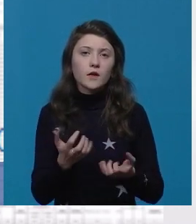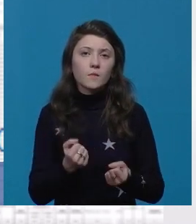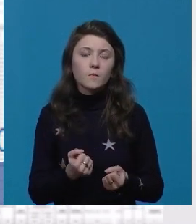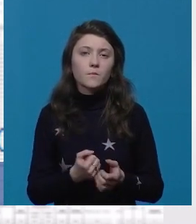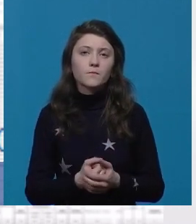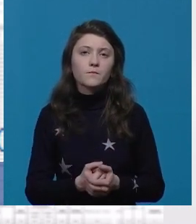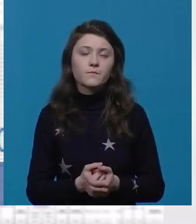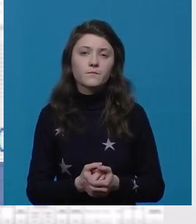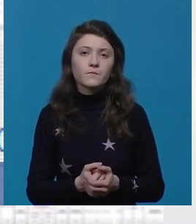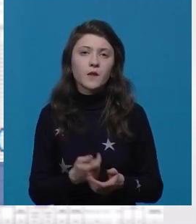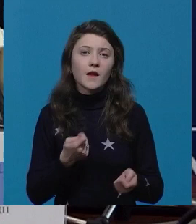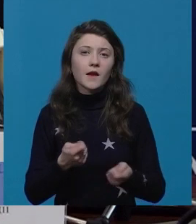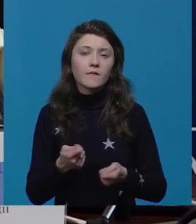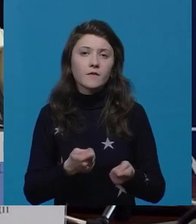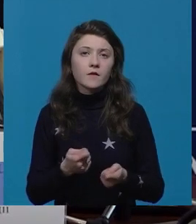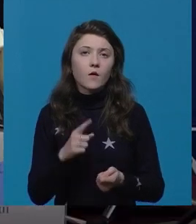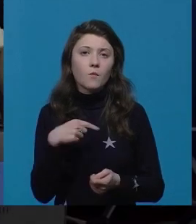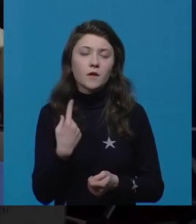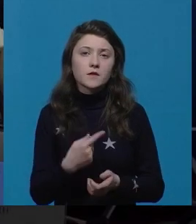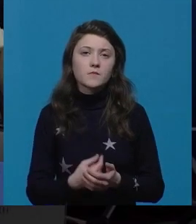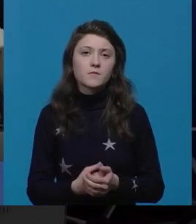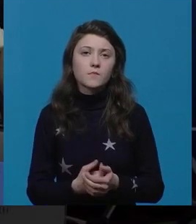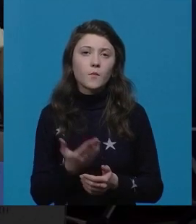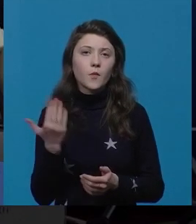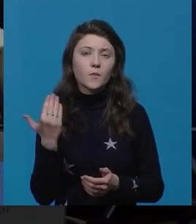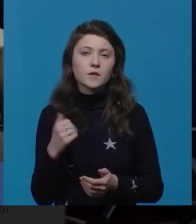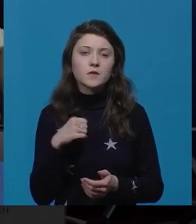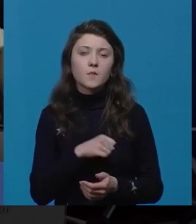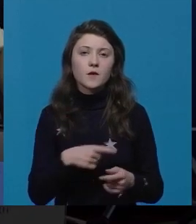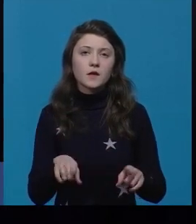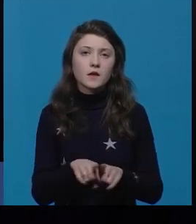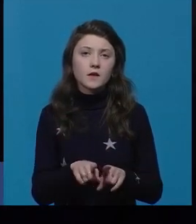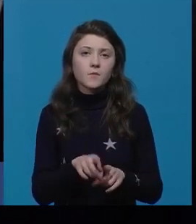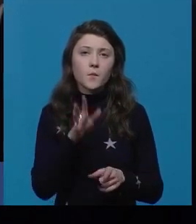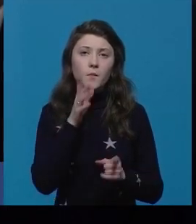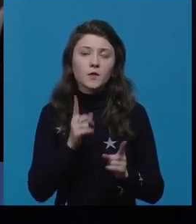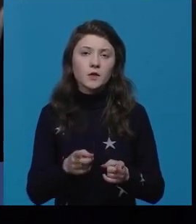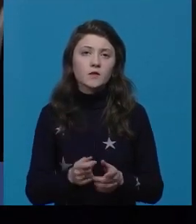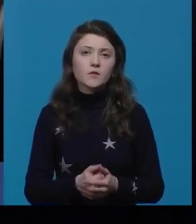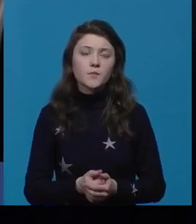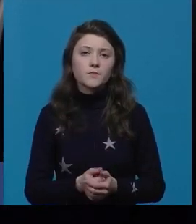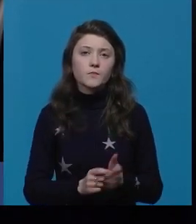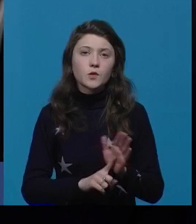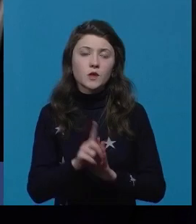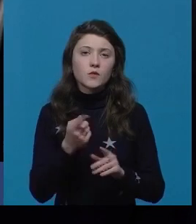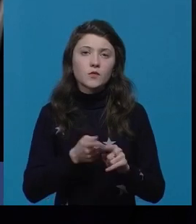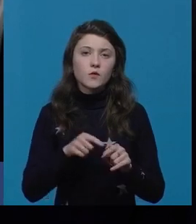отримував керівник області попередній за саме такий самий період часу. З початку цього